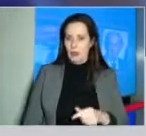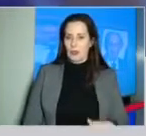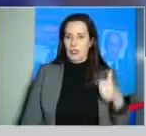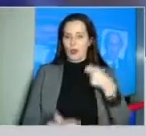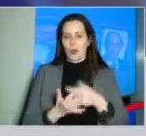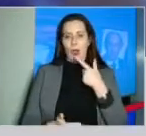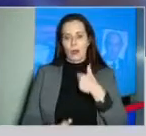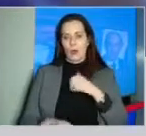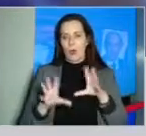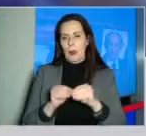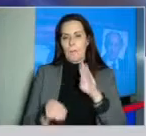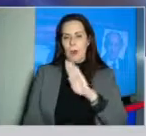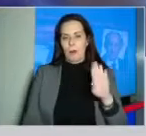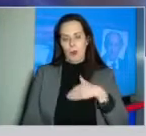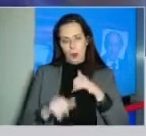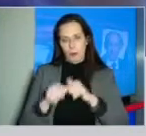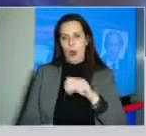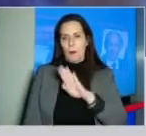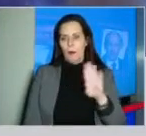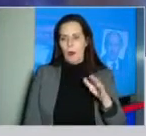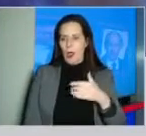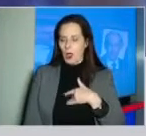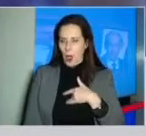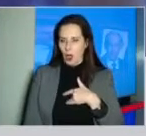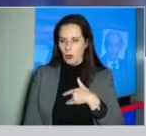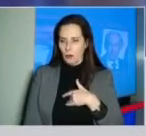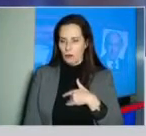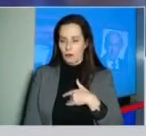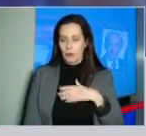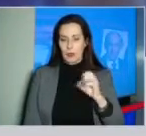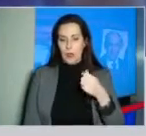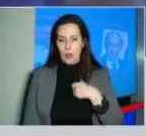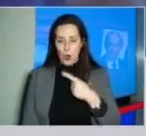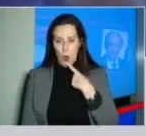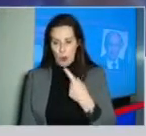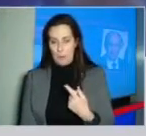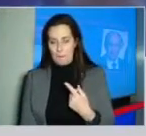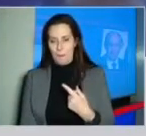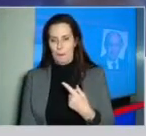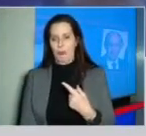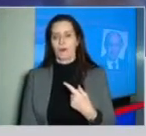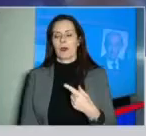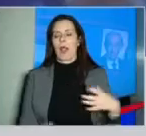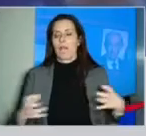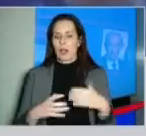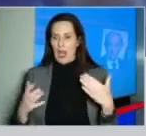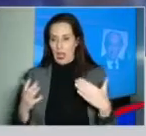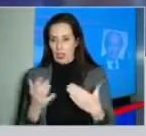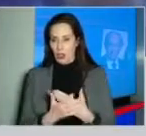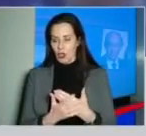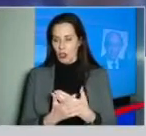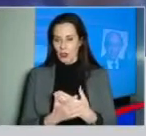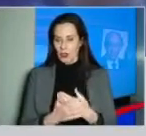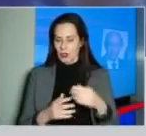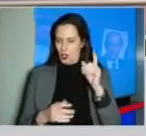אמר שאנחנו עם נתניהו ואנחנו נתמוך בנתניהו, אנחנו נמצאים, אגב, אם אנחנו מדברים על, על המפלגה החדשה שכמה אני